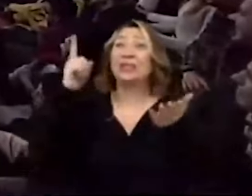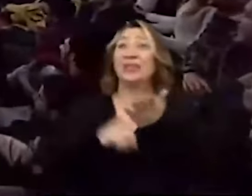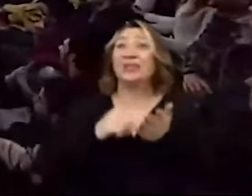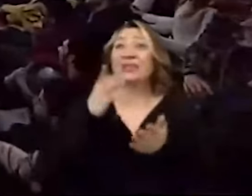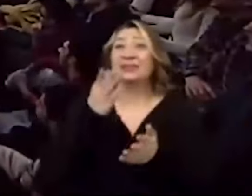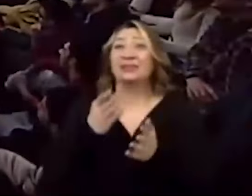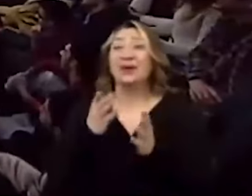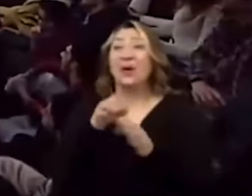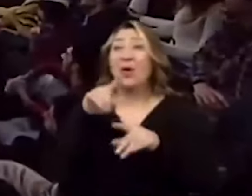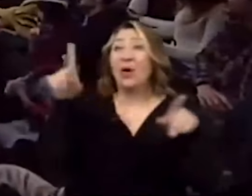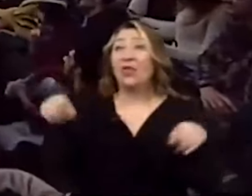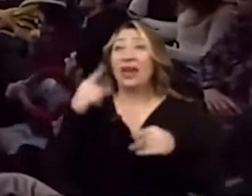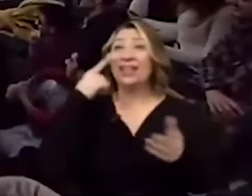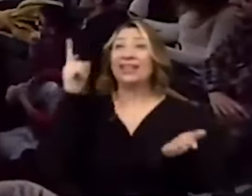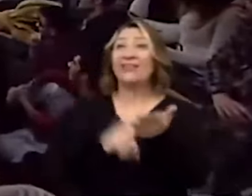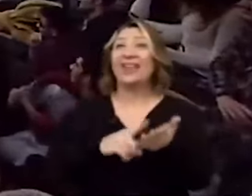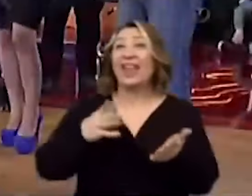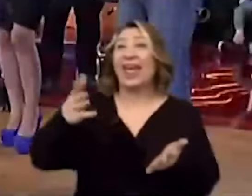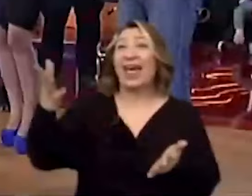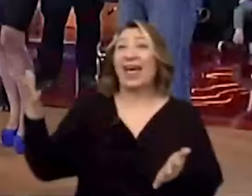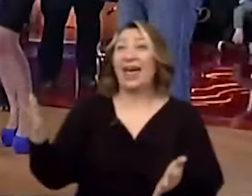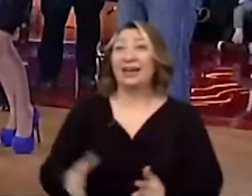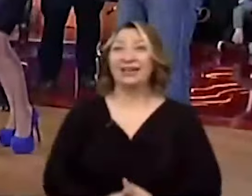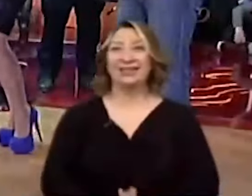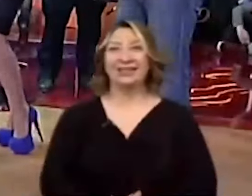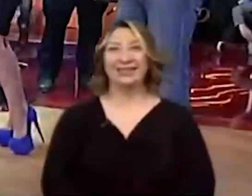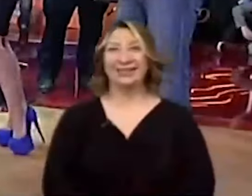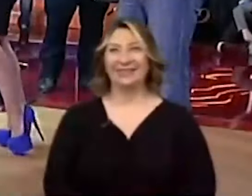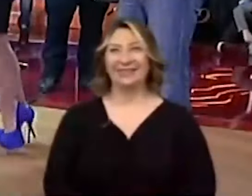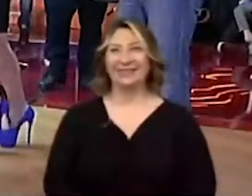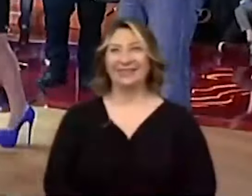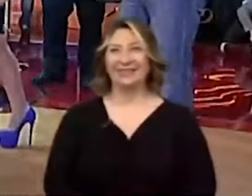kefiliz. Onlar kefiller. Kefiller.